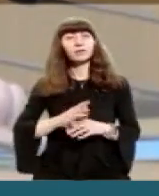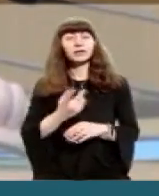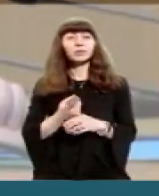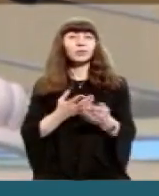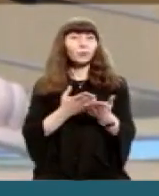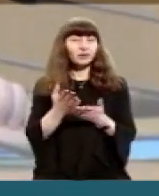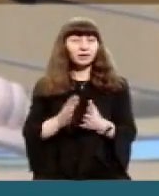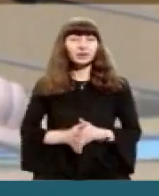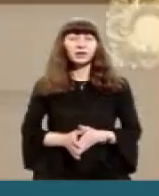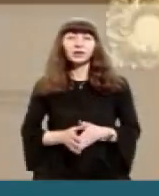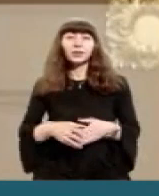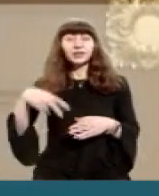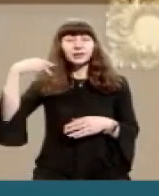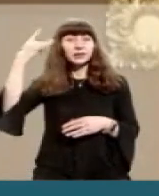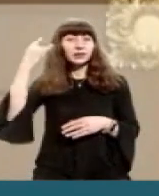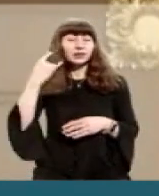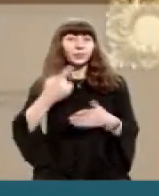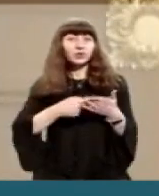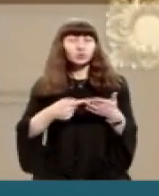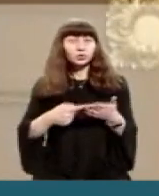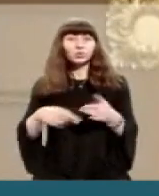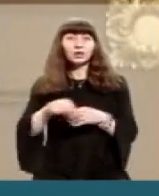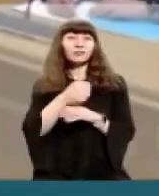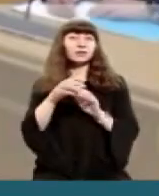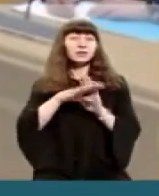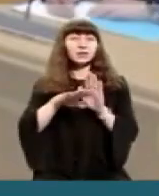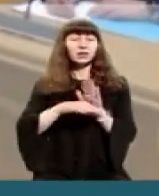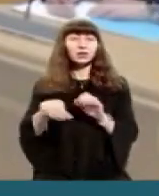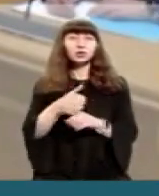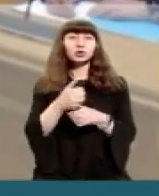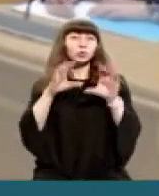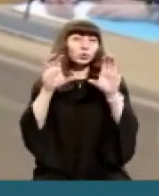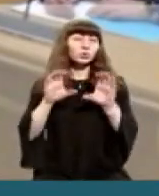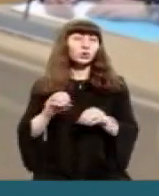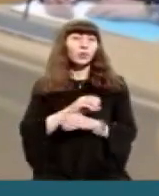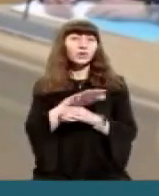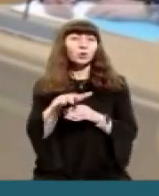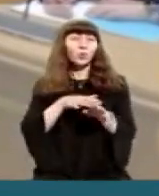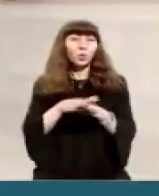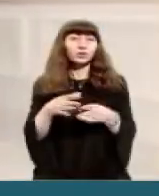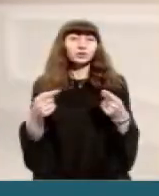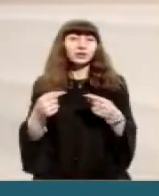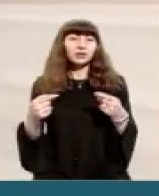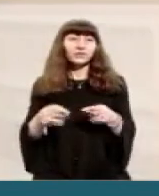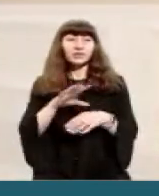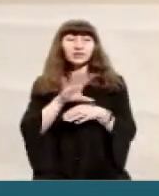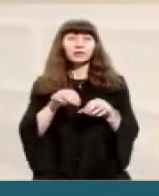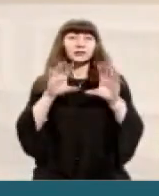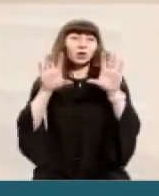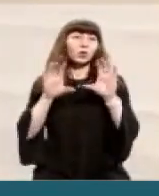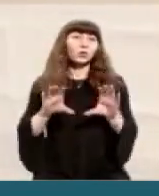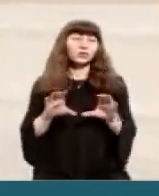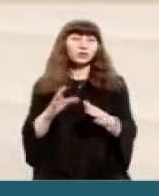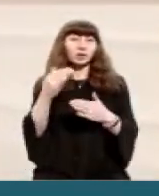этом органе. Глава государства подчеркнул, что ключевой задачей Конституционного суда является обеспечение полного соответствия всех законов